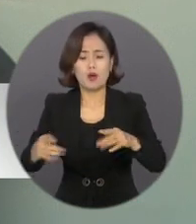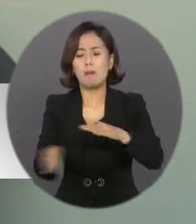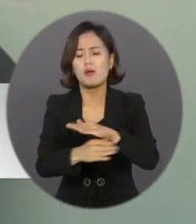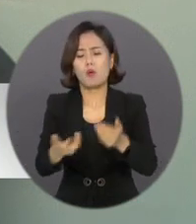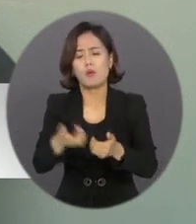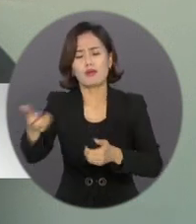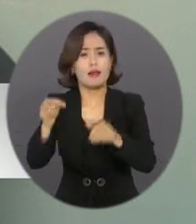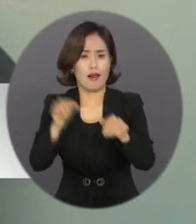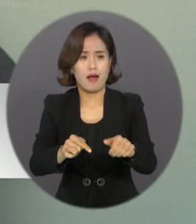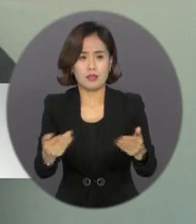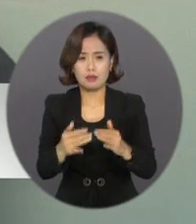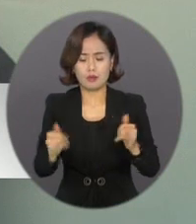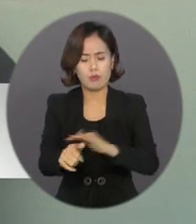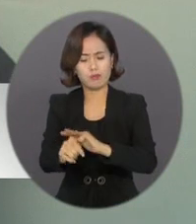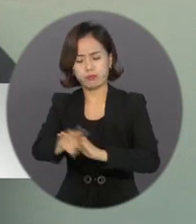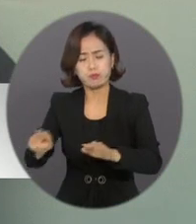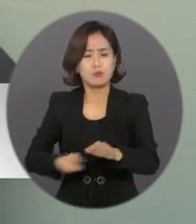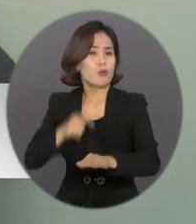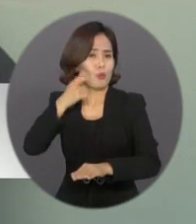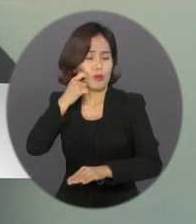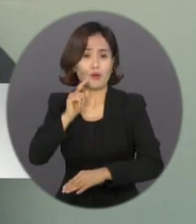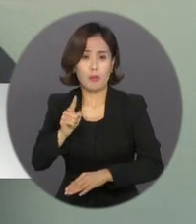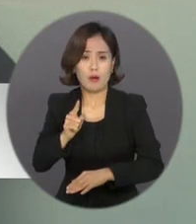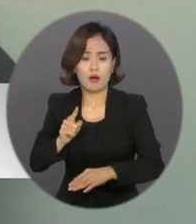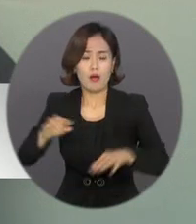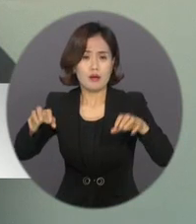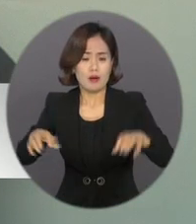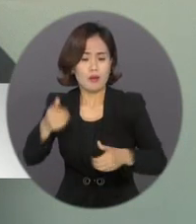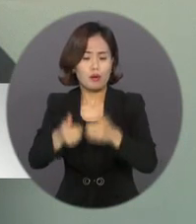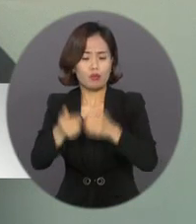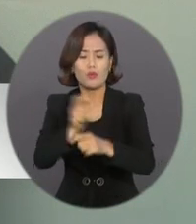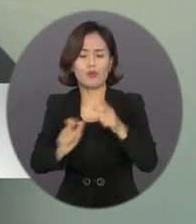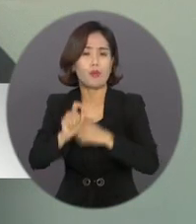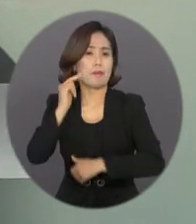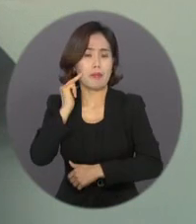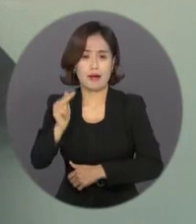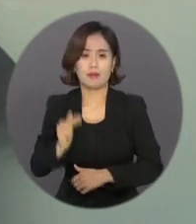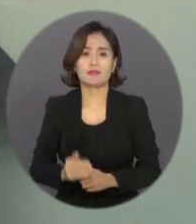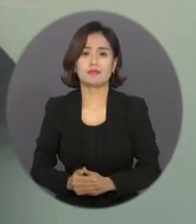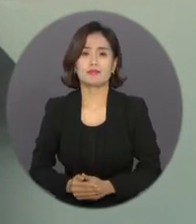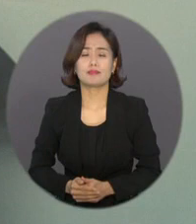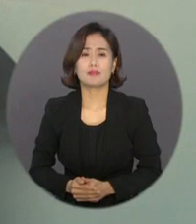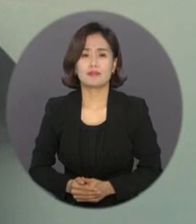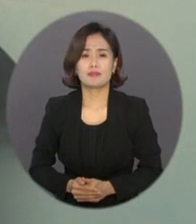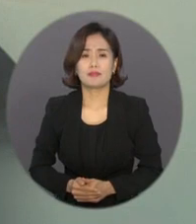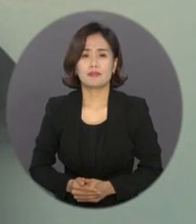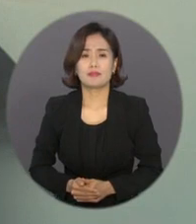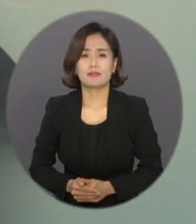비워달라고 하고 노동자들은 물러설 수 없다고 주장하며 양측의 갈등이 깊어지고 있습니다. 보도에 이다현